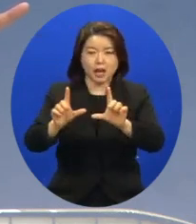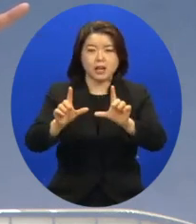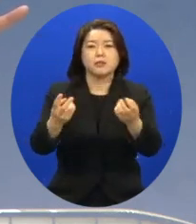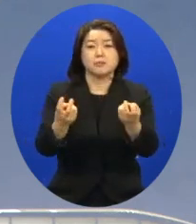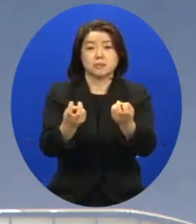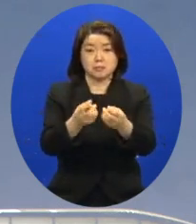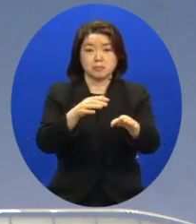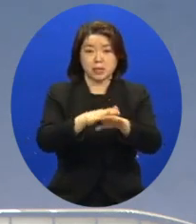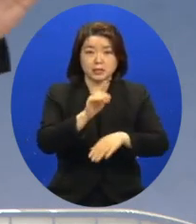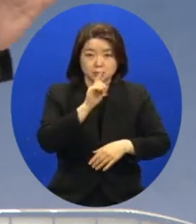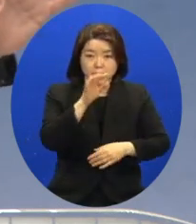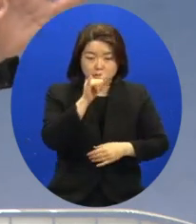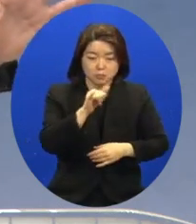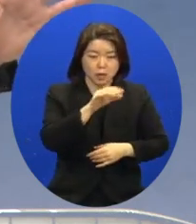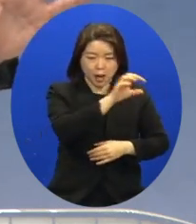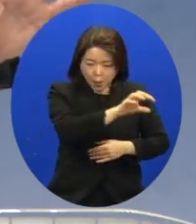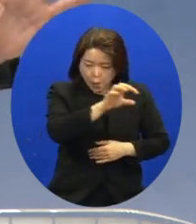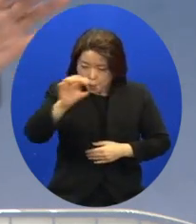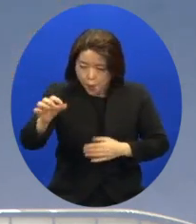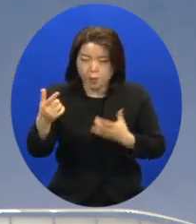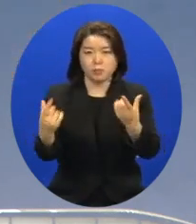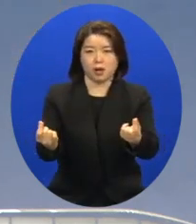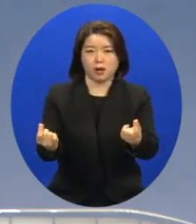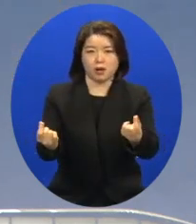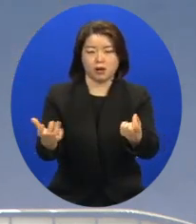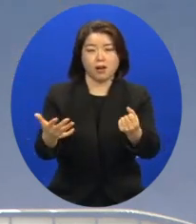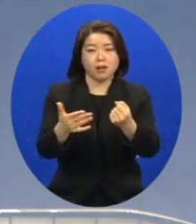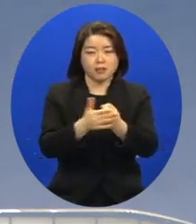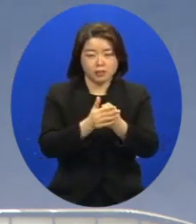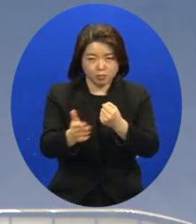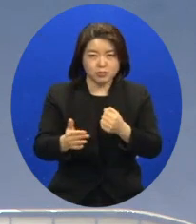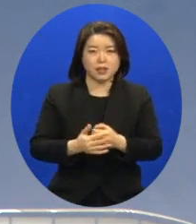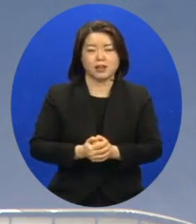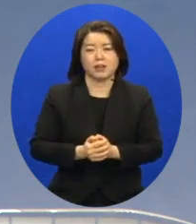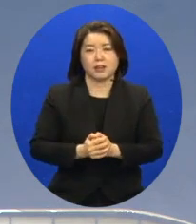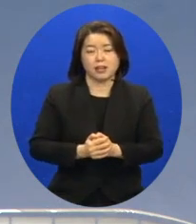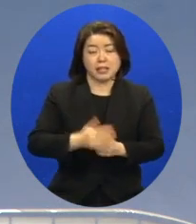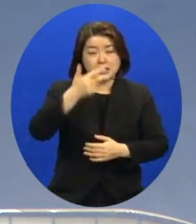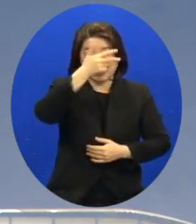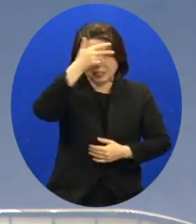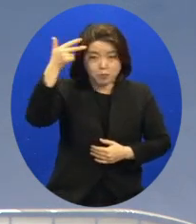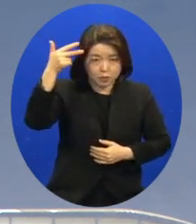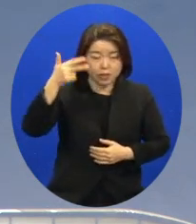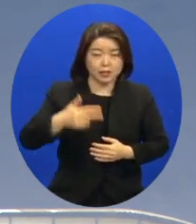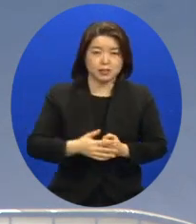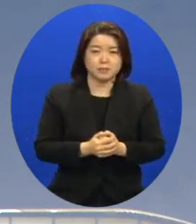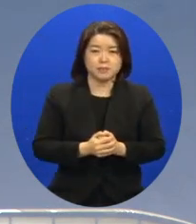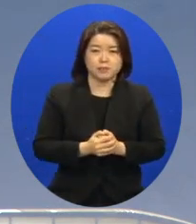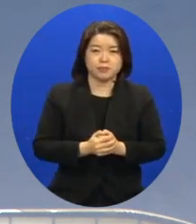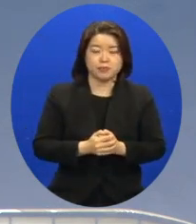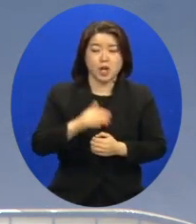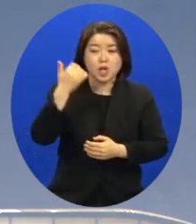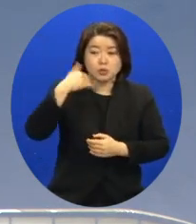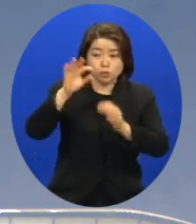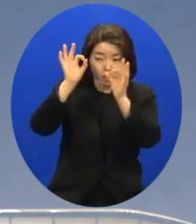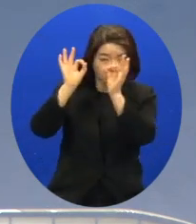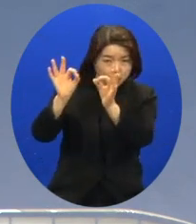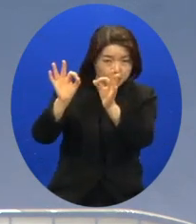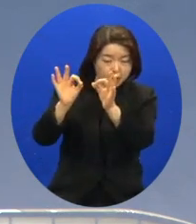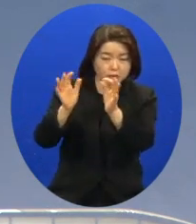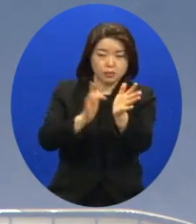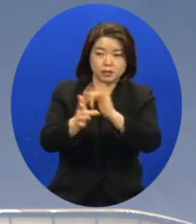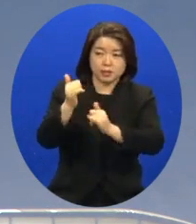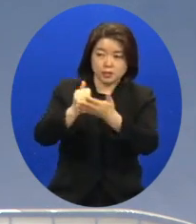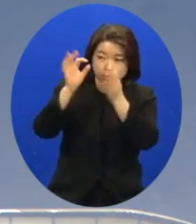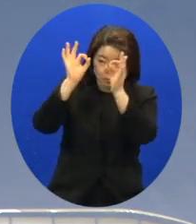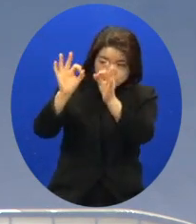그랬어요. 그대로 살았다는 겁니다. 그러니까 디모데는 디모데를 누가 보면 예수님